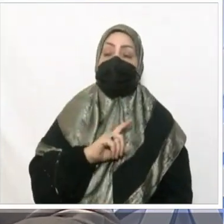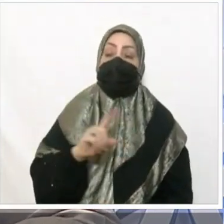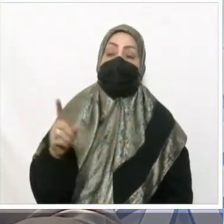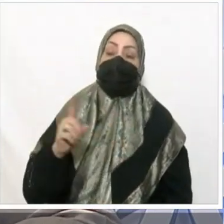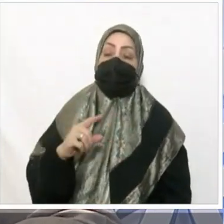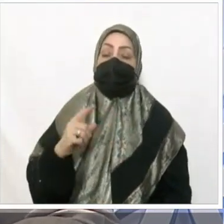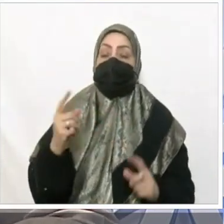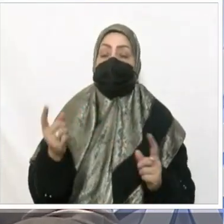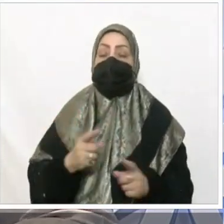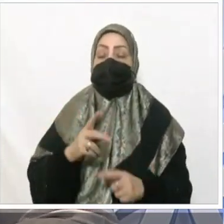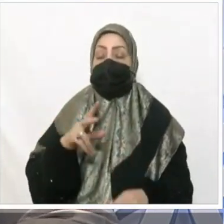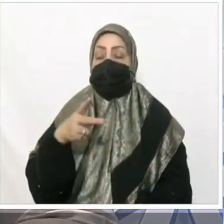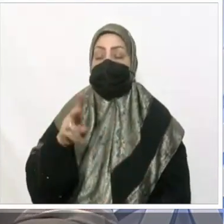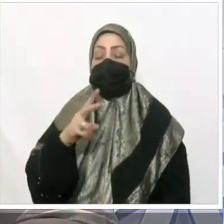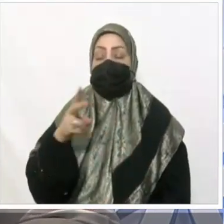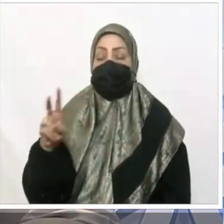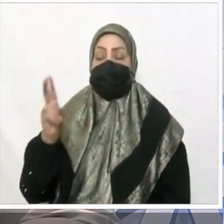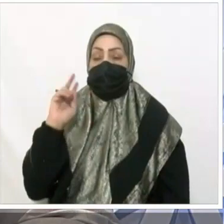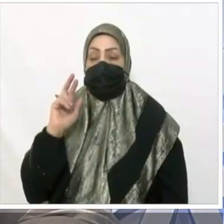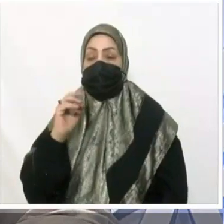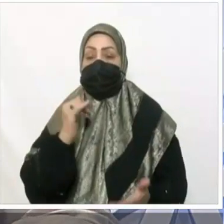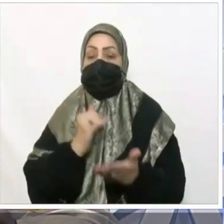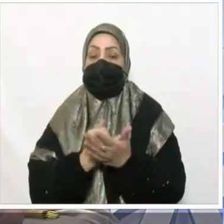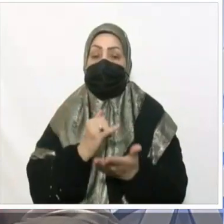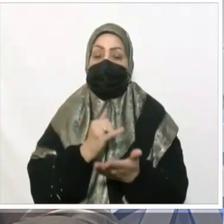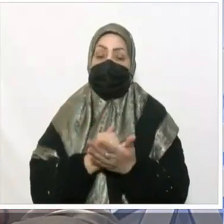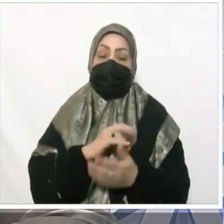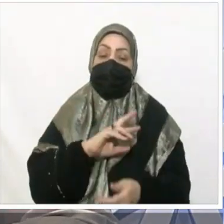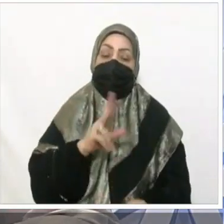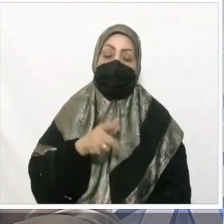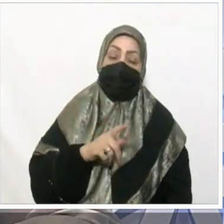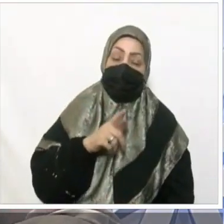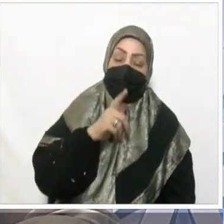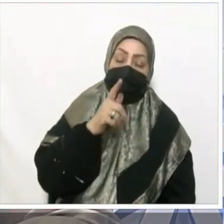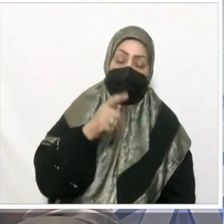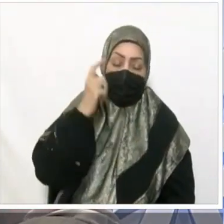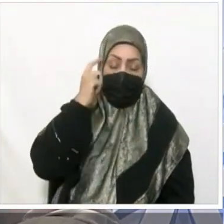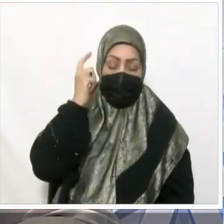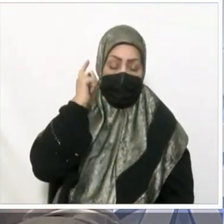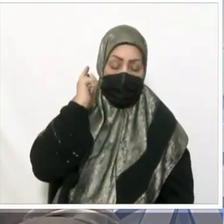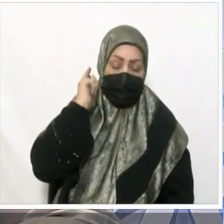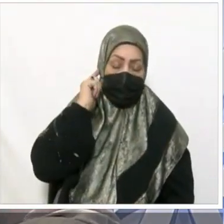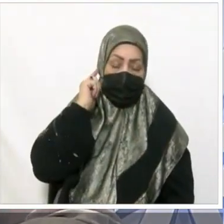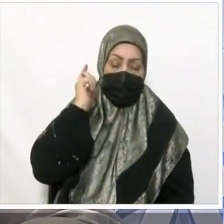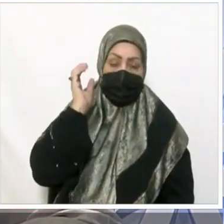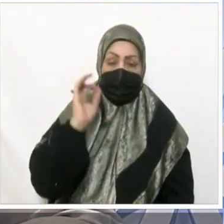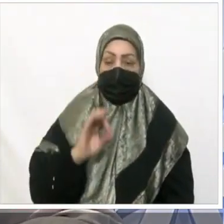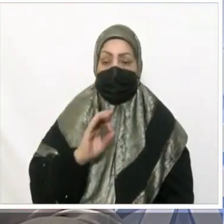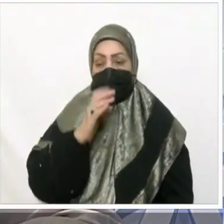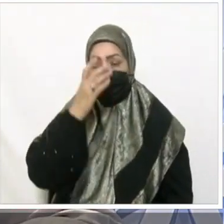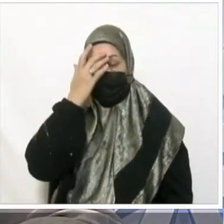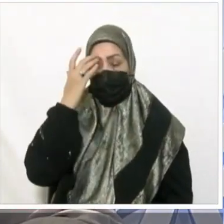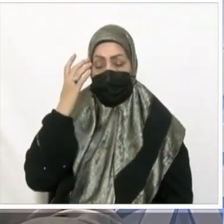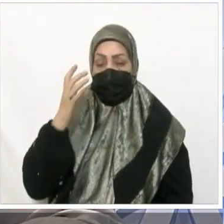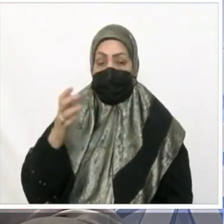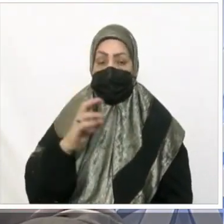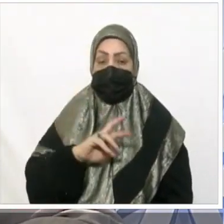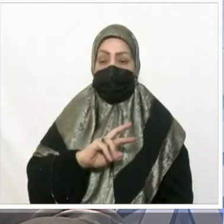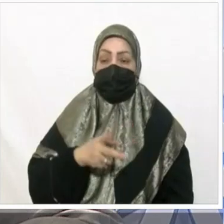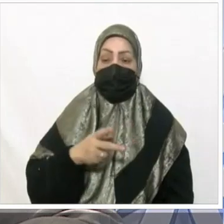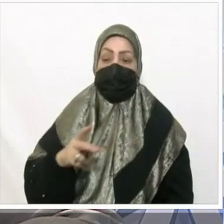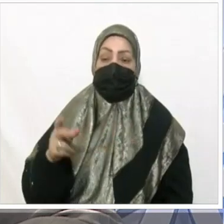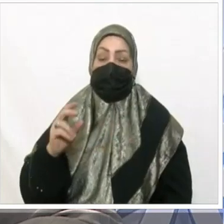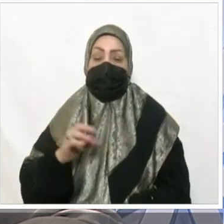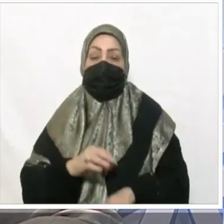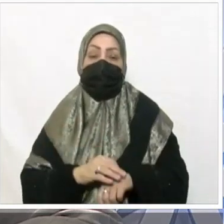أو يكون قد سمع كلاما لأهل العلم، لأن احنا عندنا الإنسان قد يكون متأولا، إذا كان تأوله قريبا